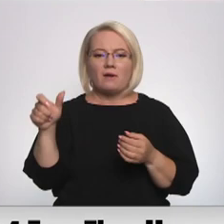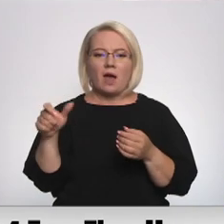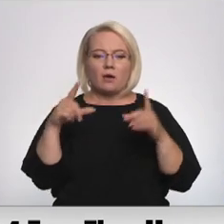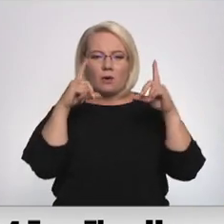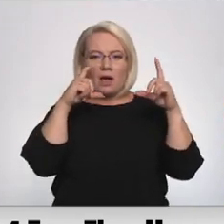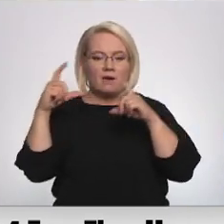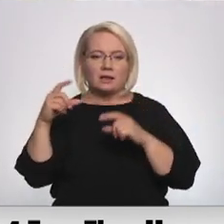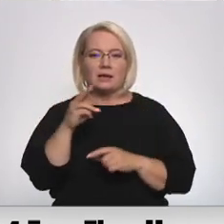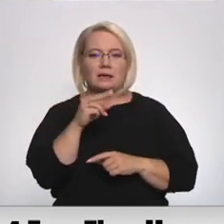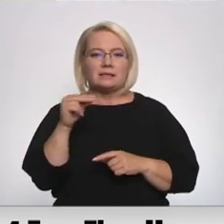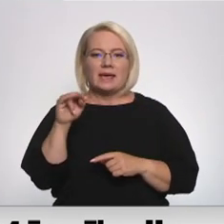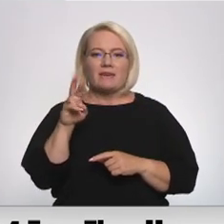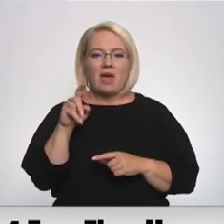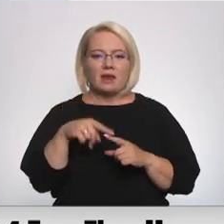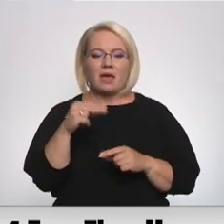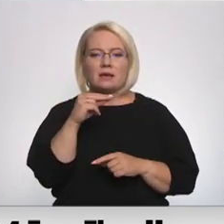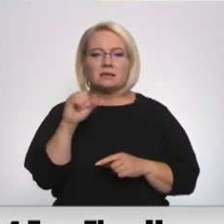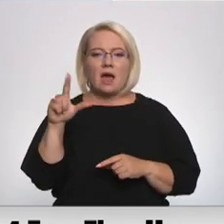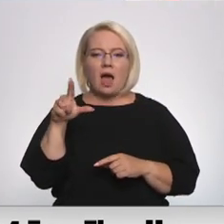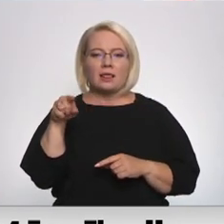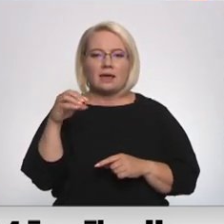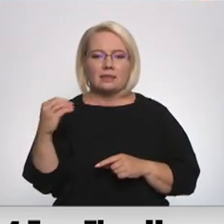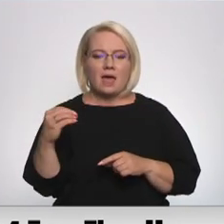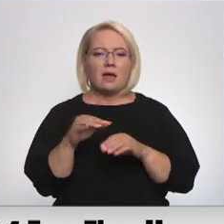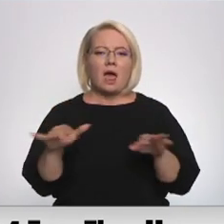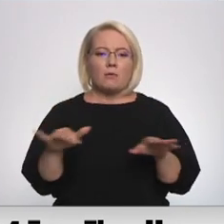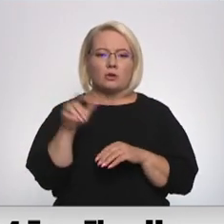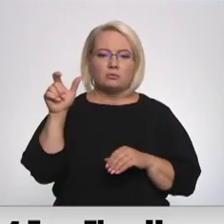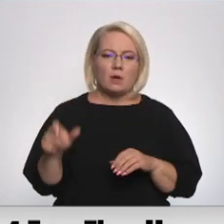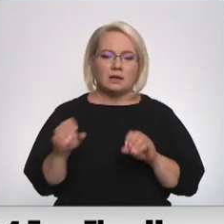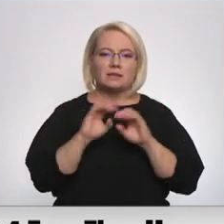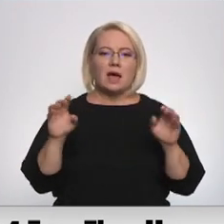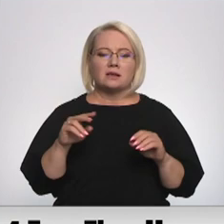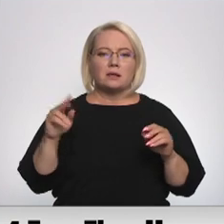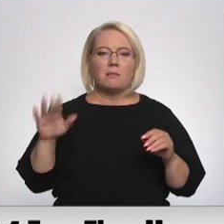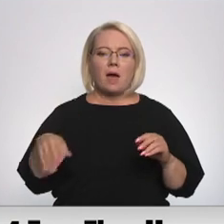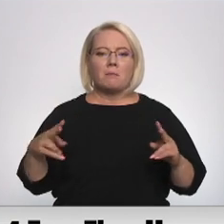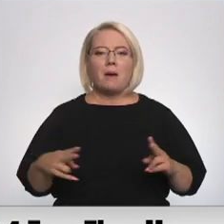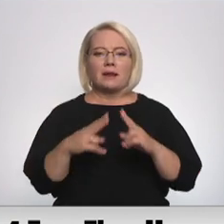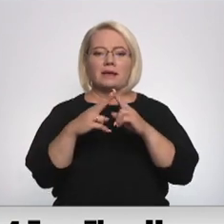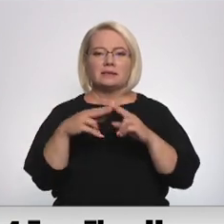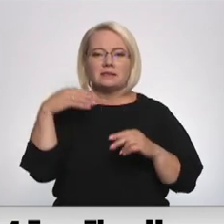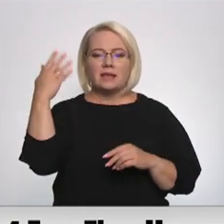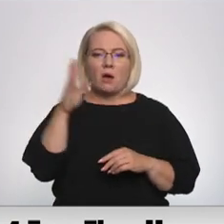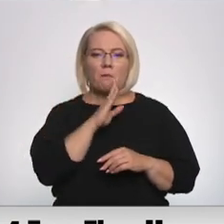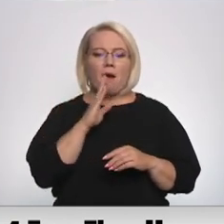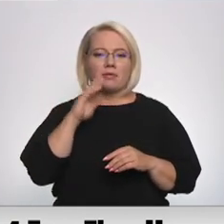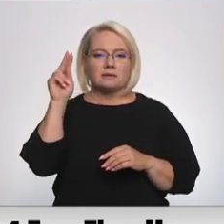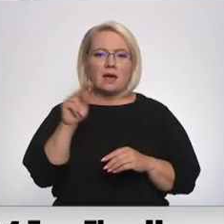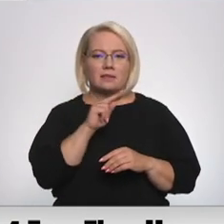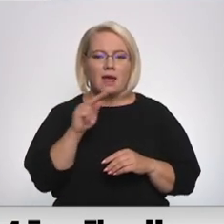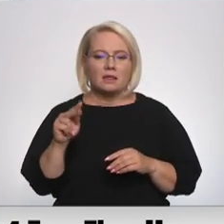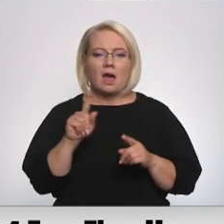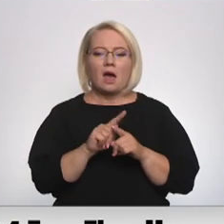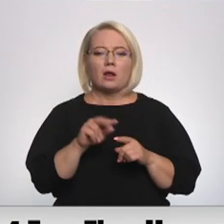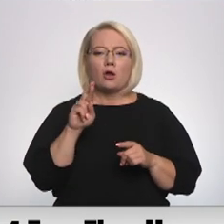Mirdza Zīvere, Māra Zālīte, Raimonds Pauls, stāsta par Parīzes Diemātes katedrāli, rokoperu Lāčplēsis, neatkarības